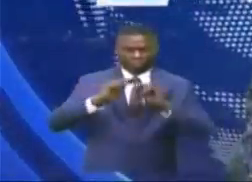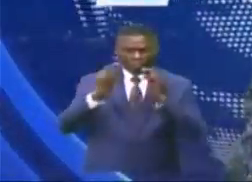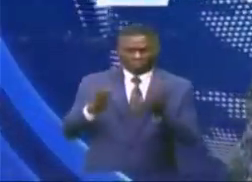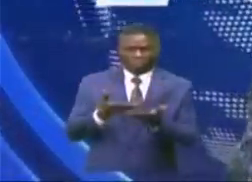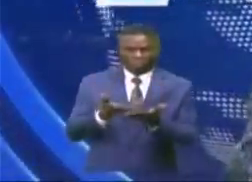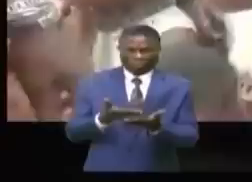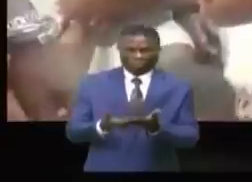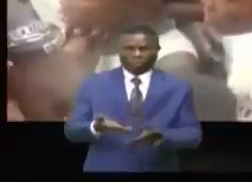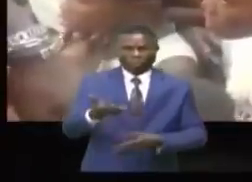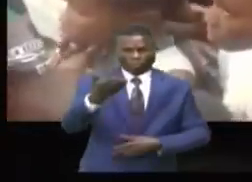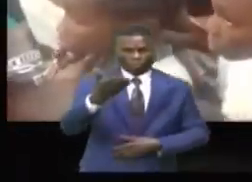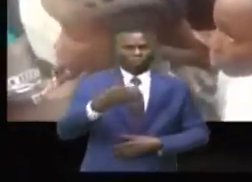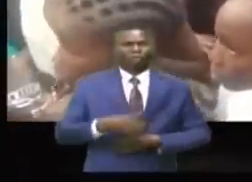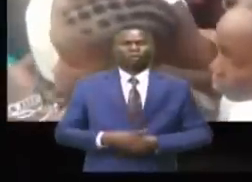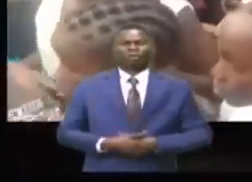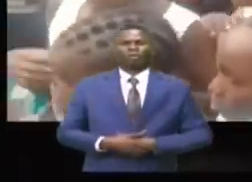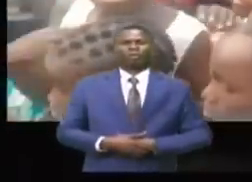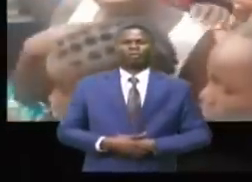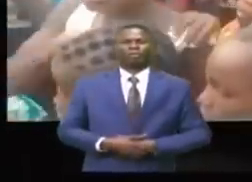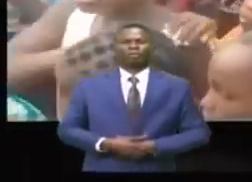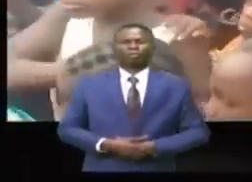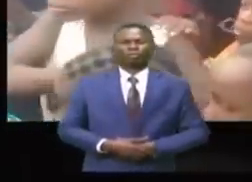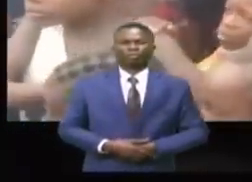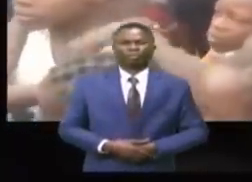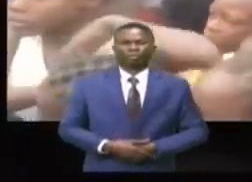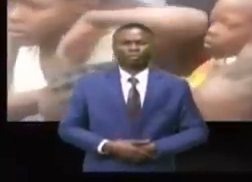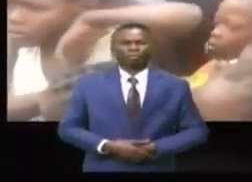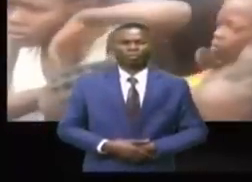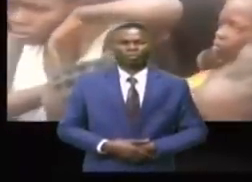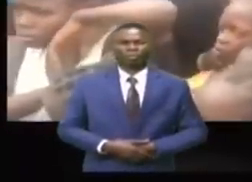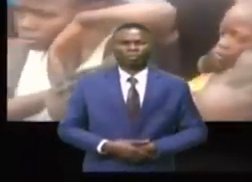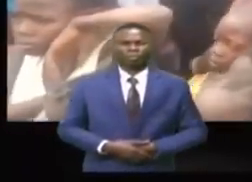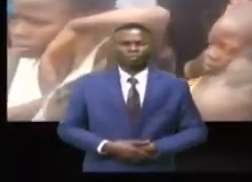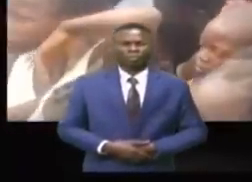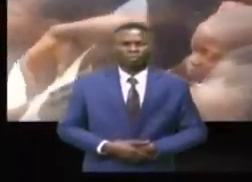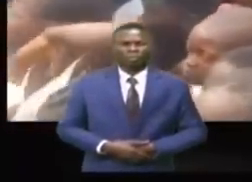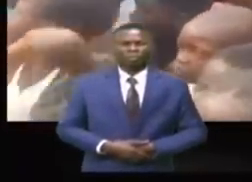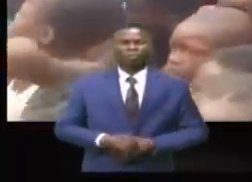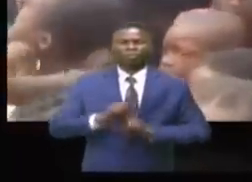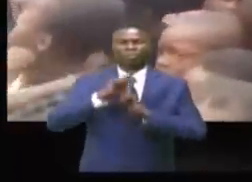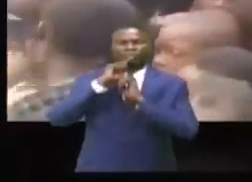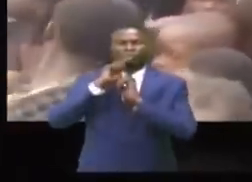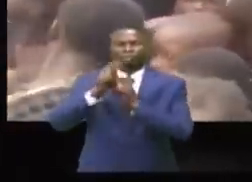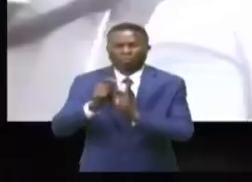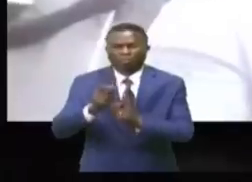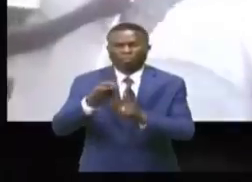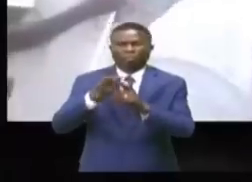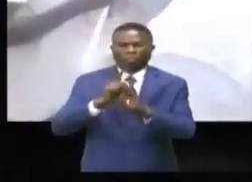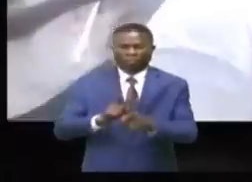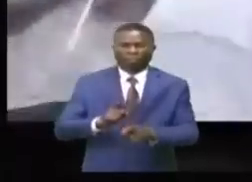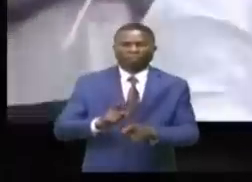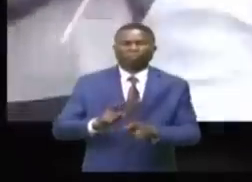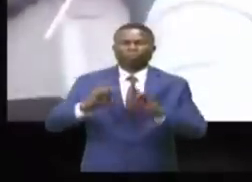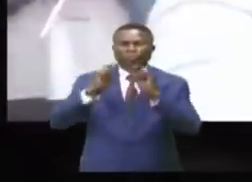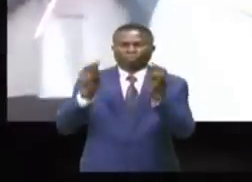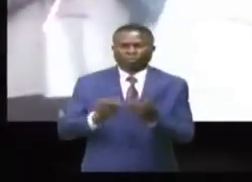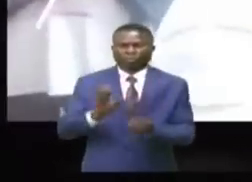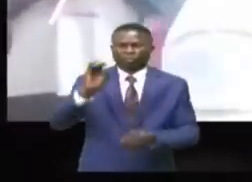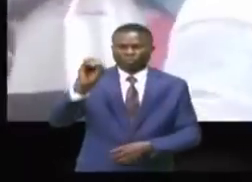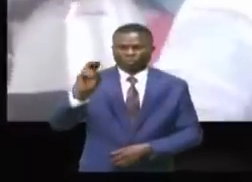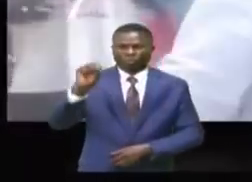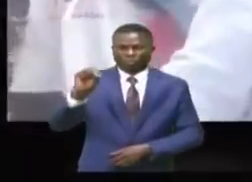Edresse Congo. Rentrée scolaire 2023-2024, le président de l'ONGD Initiative Plurielle, Maître Augustin